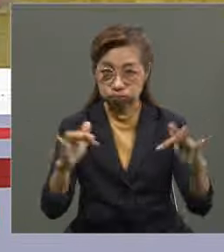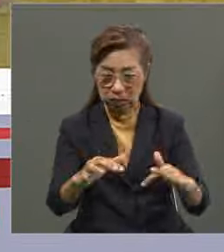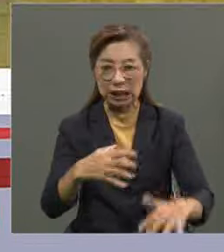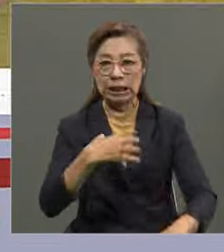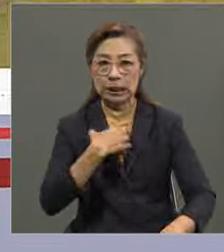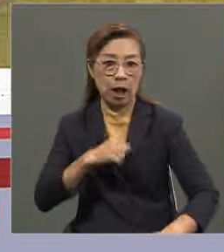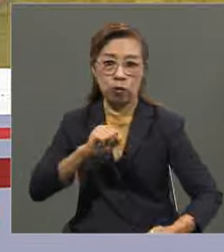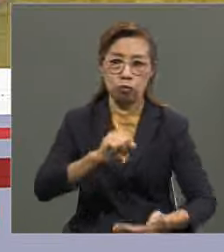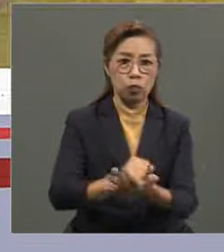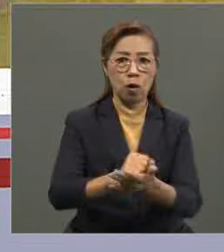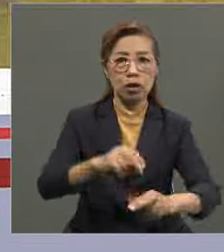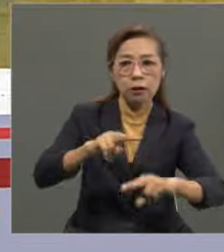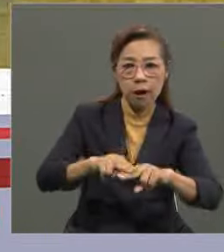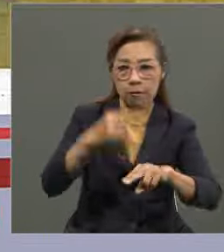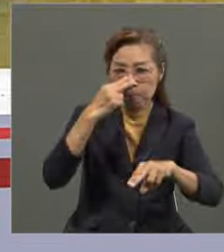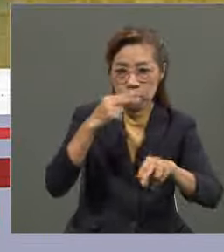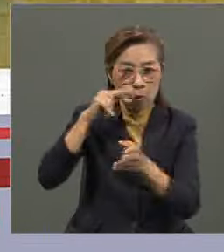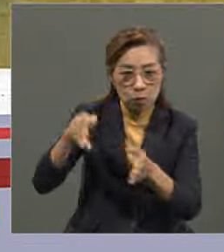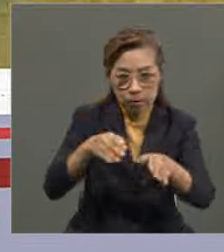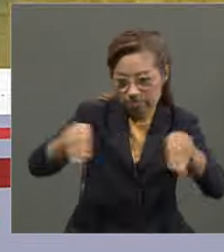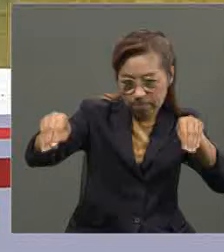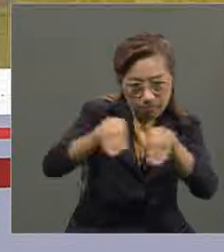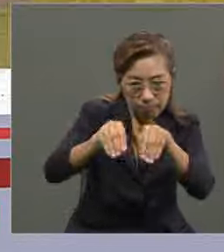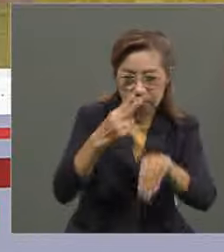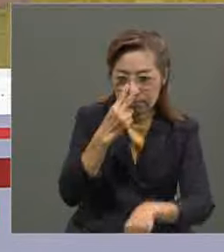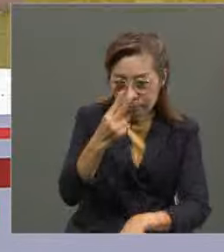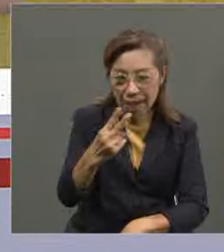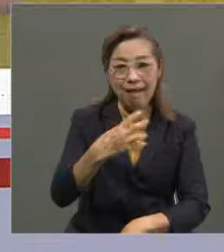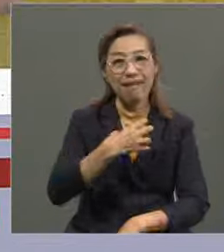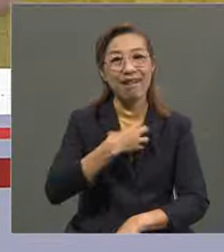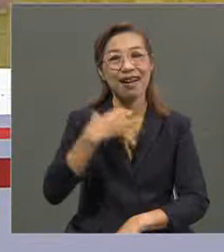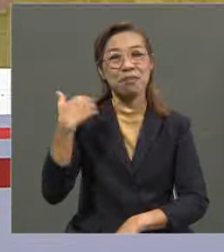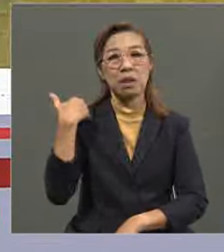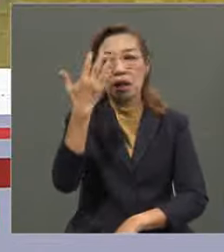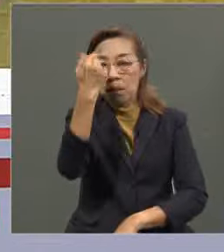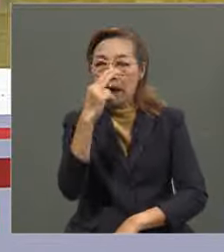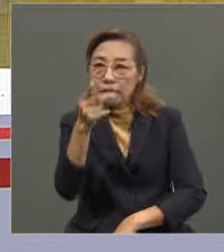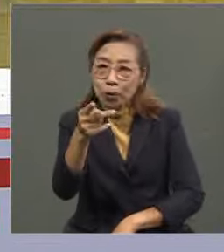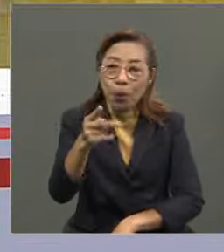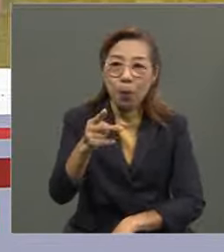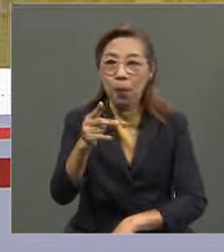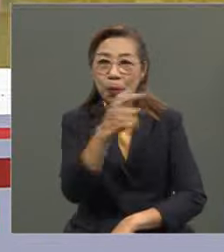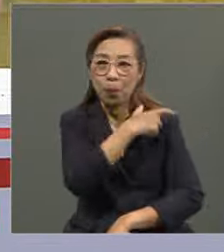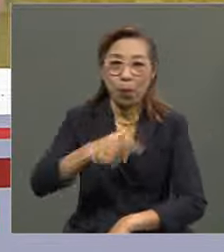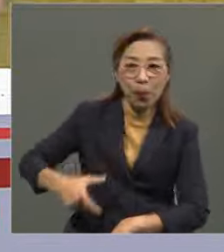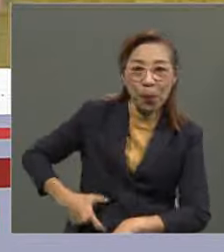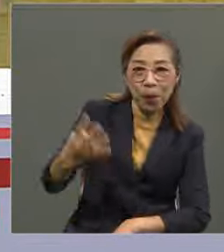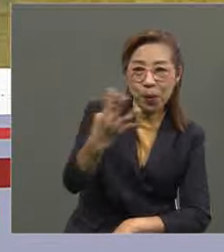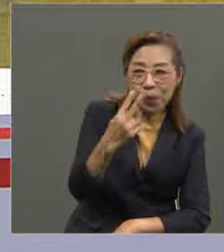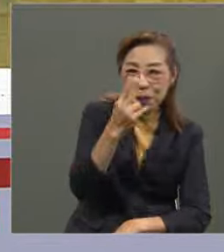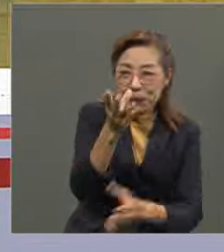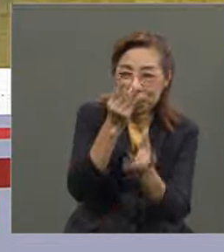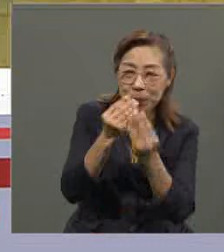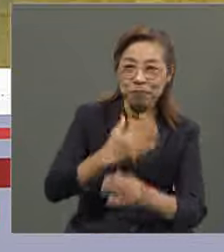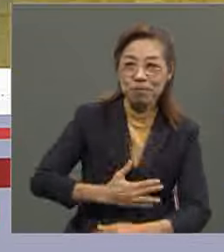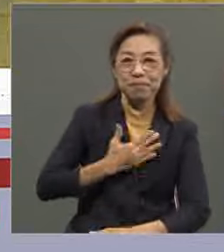จับจองที ่ให ้ได้อยู่ริมน้ำให้ได้ใกล้มากที่สุดเพื่อจะได้ชื่นชมพระบารมีของทั้ง4พระองค ์ใช่ครับ